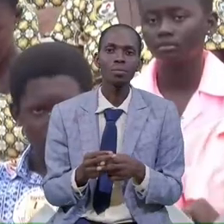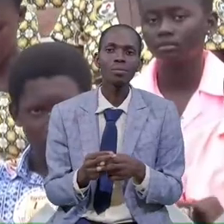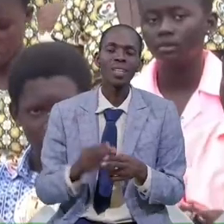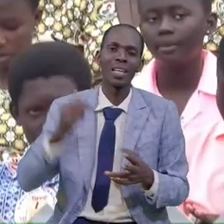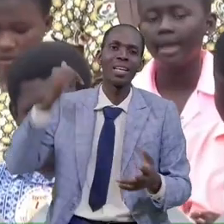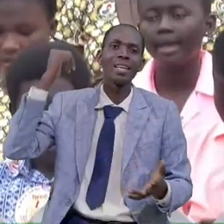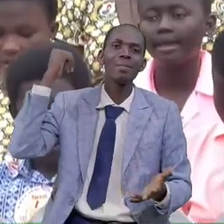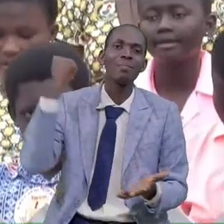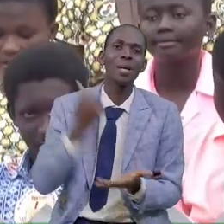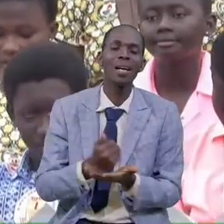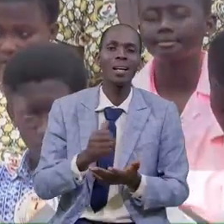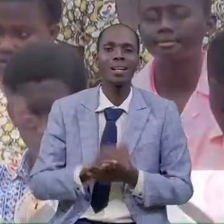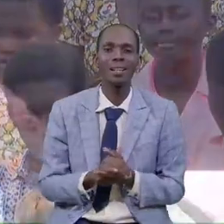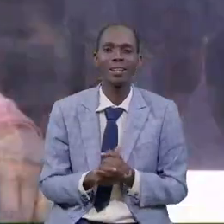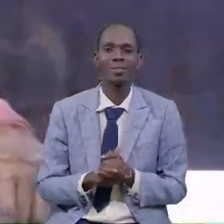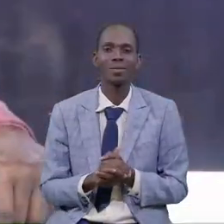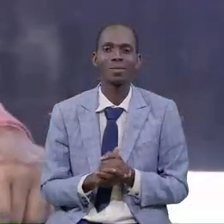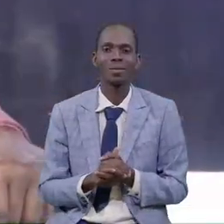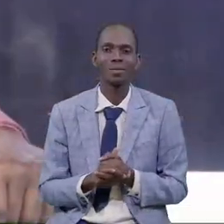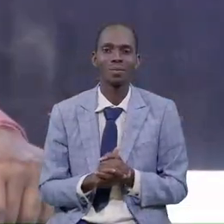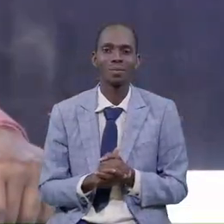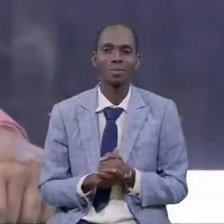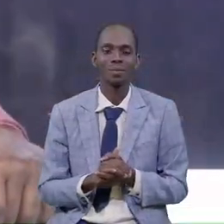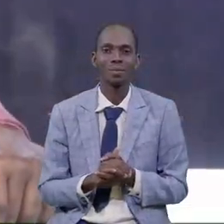Amen. Amen. Maintenant, il dit,